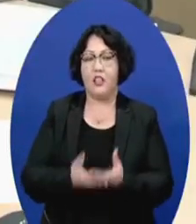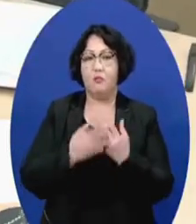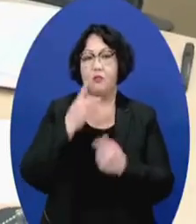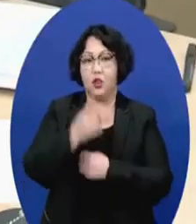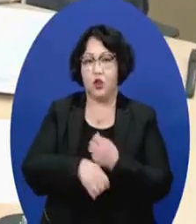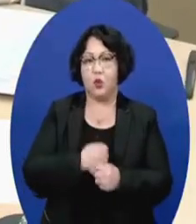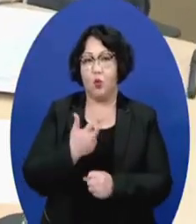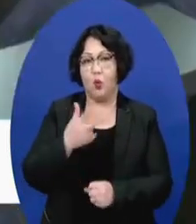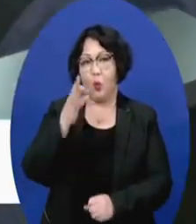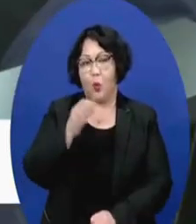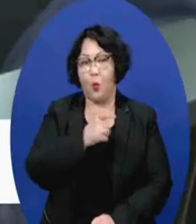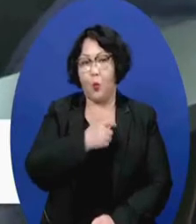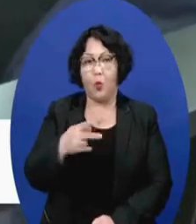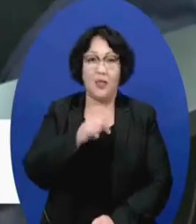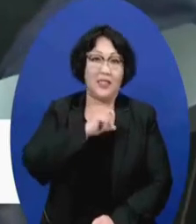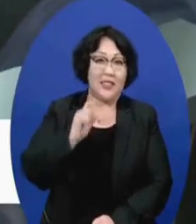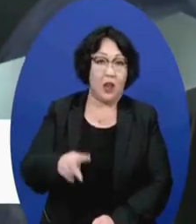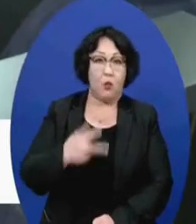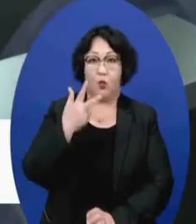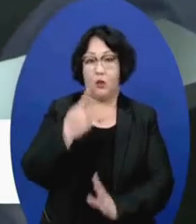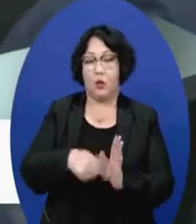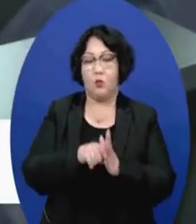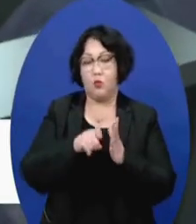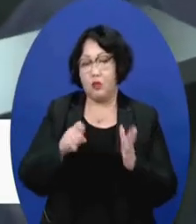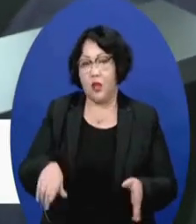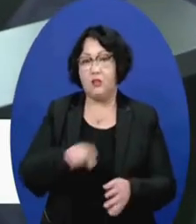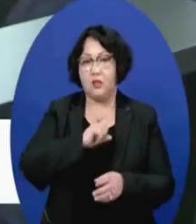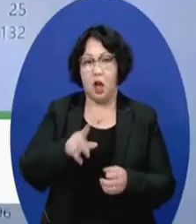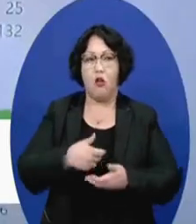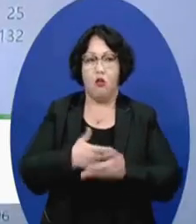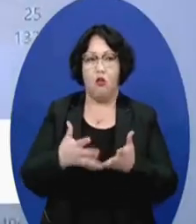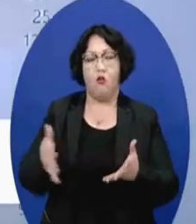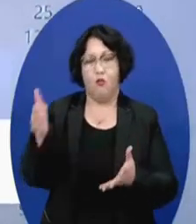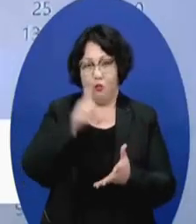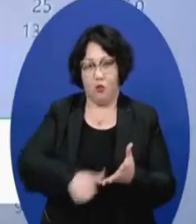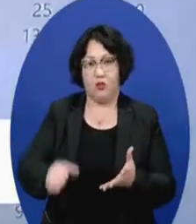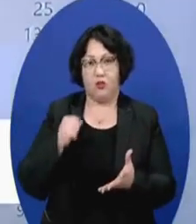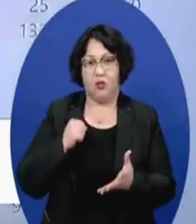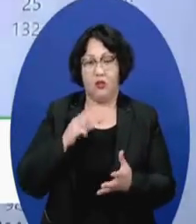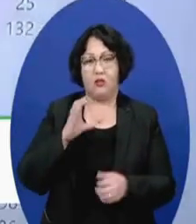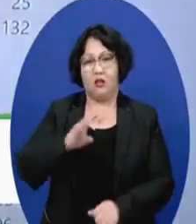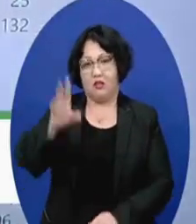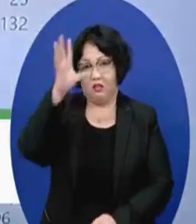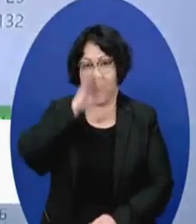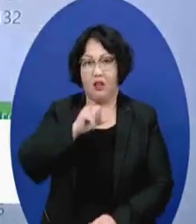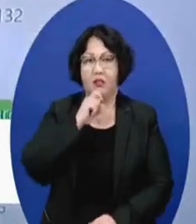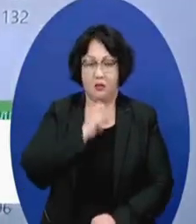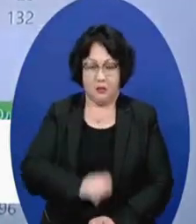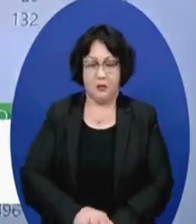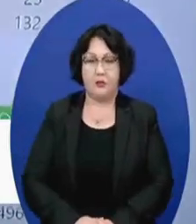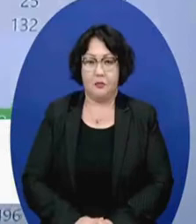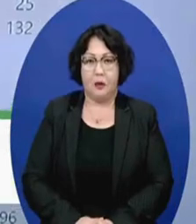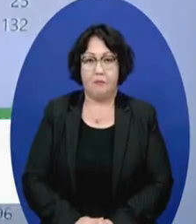жилийн 3% хүүтэй зээлийг 3 сарын хугацаанд багтаж бүрэн олгож дуусна гэдгийг сангийн сайд хэллээ.